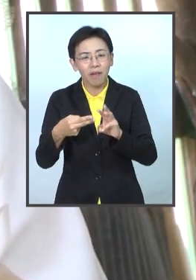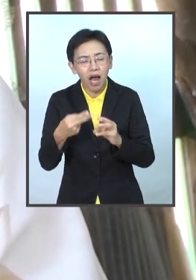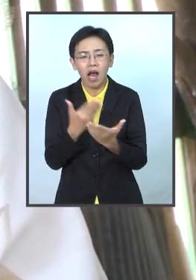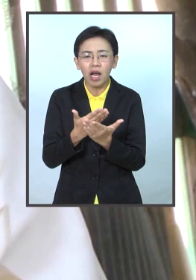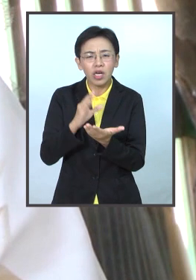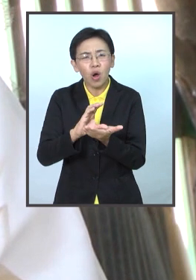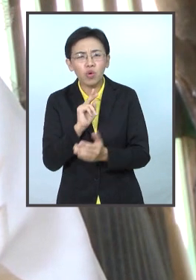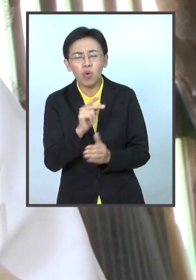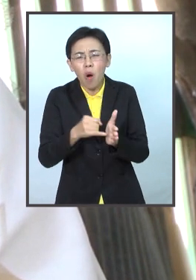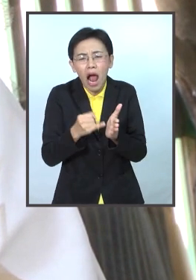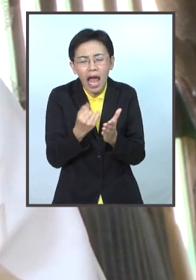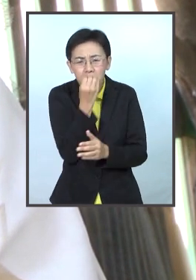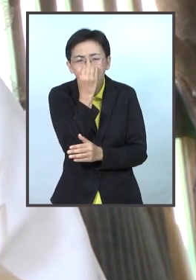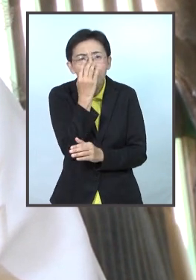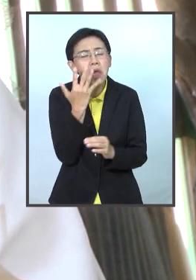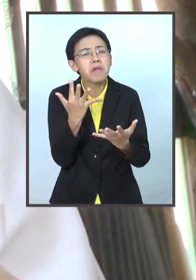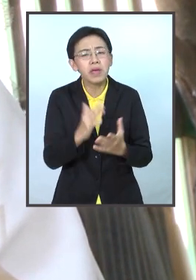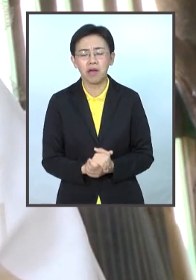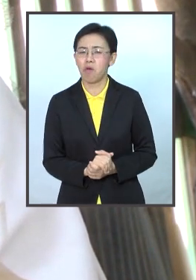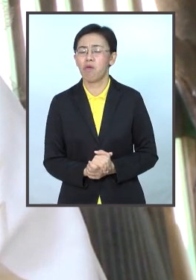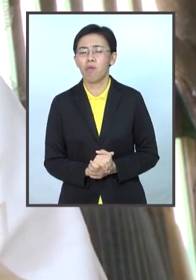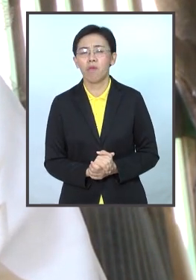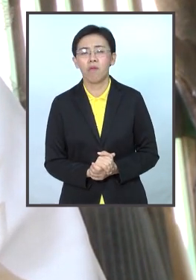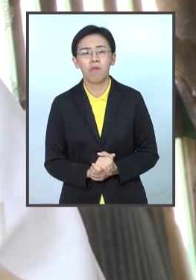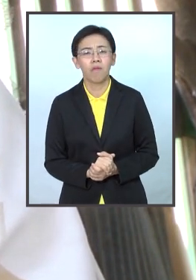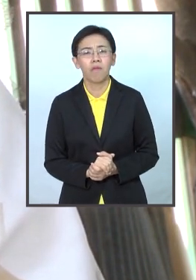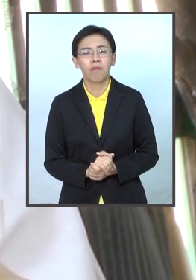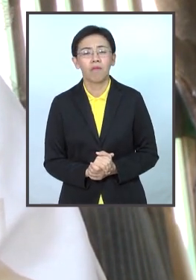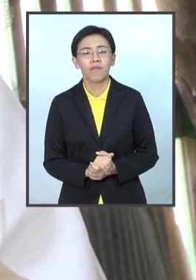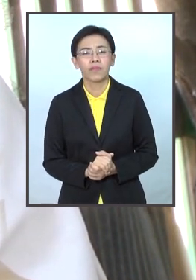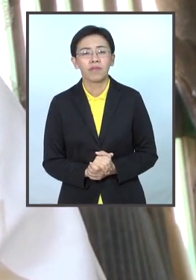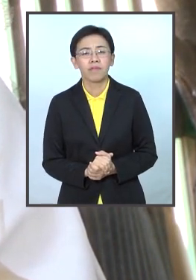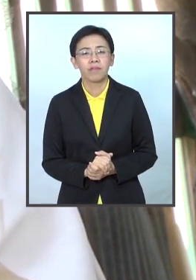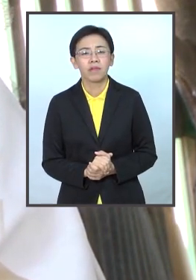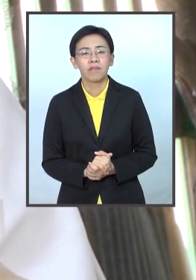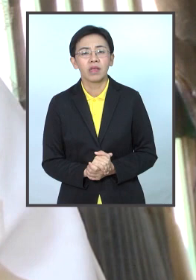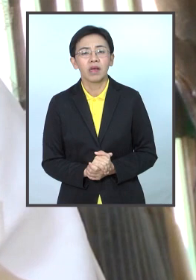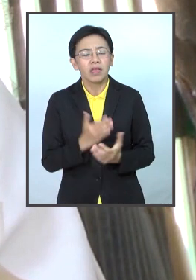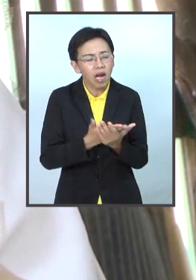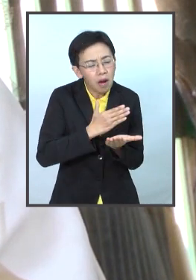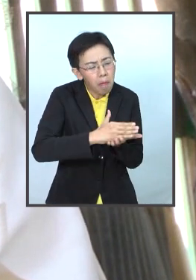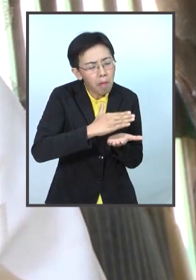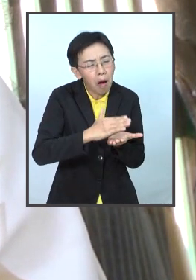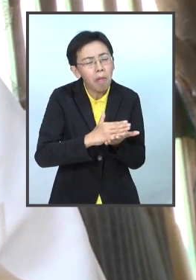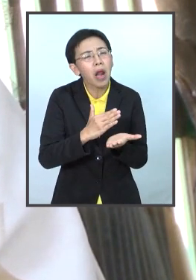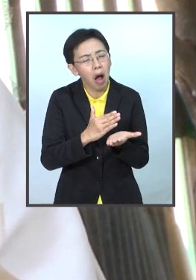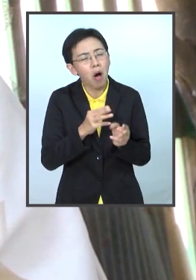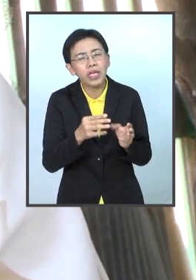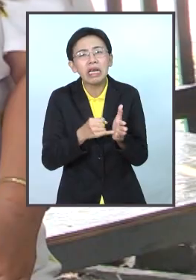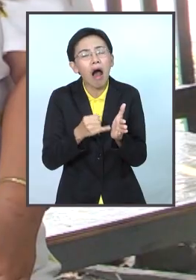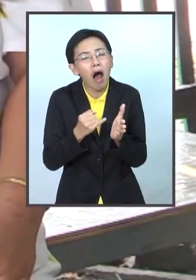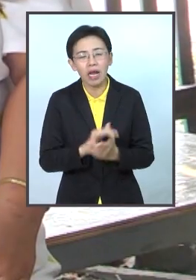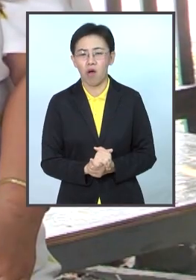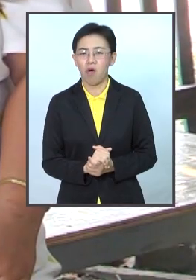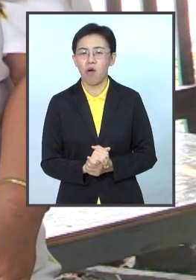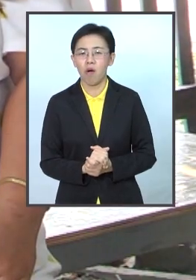องทุนนี้กู้ง่ายไม่เสียดอกเบี้ยแล้วก็คืนก็ไม่ลำบาก ถ้